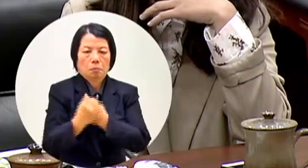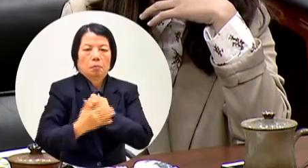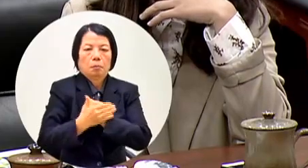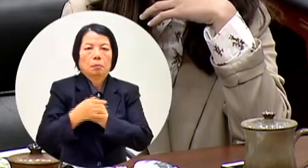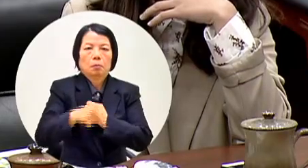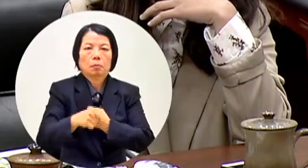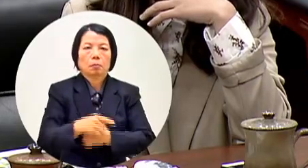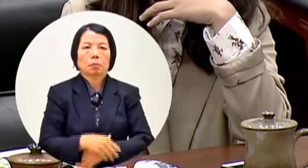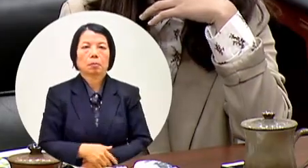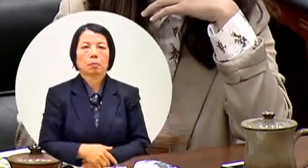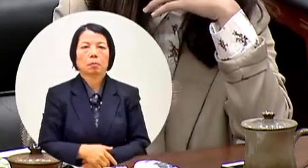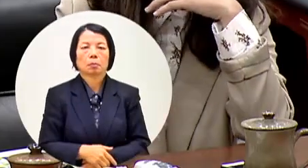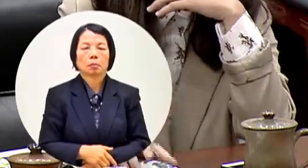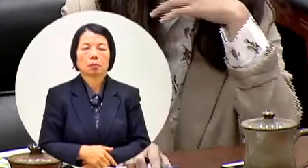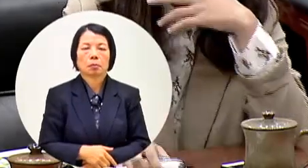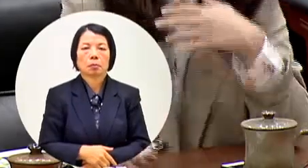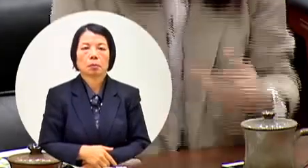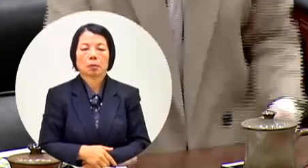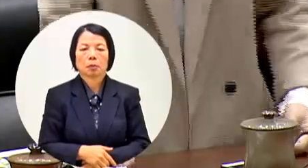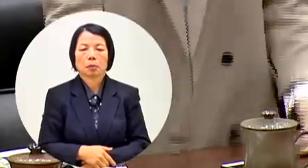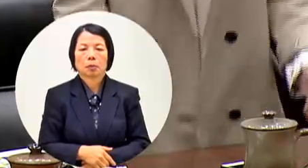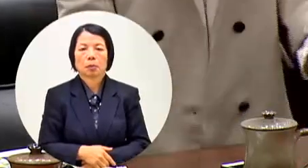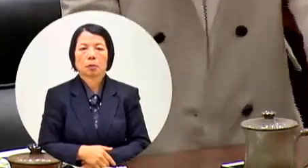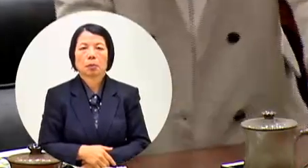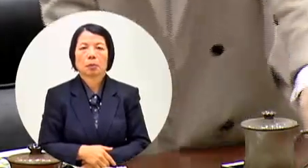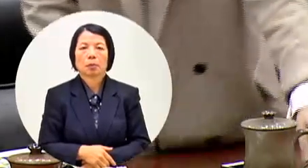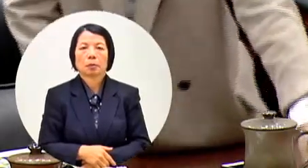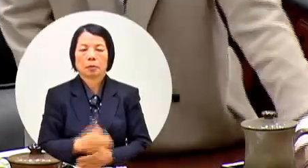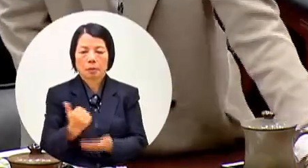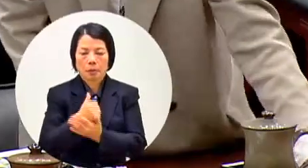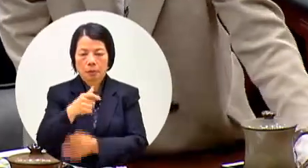度。好，那接下来请黄杰。